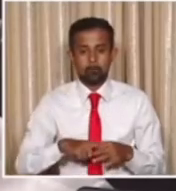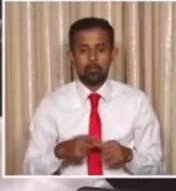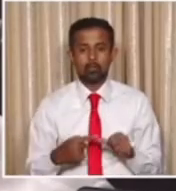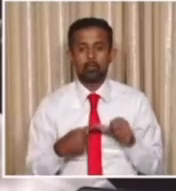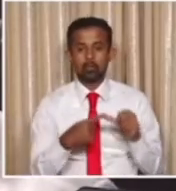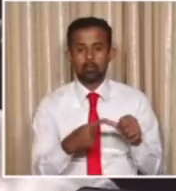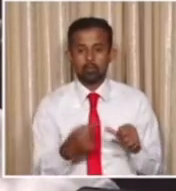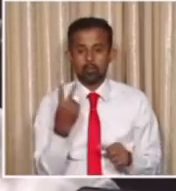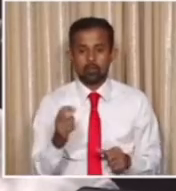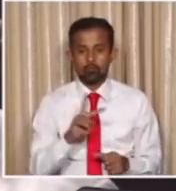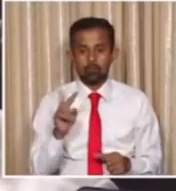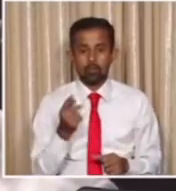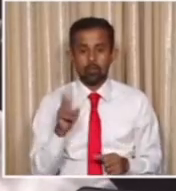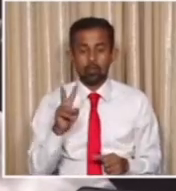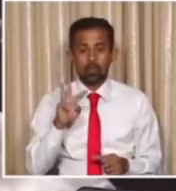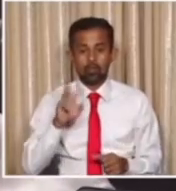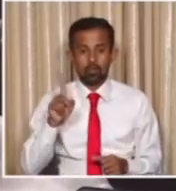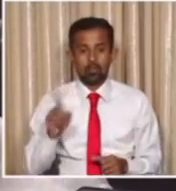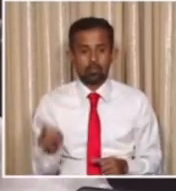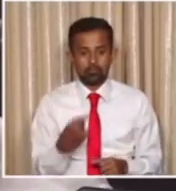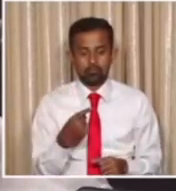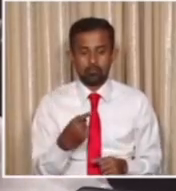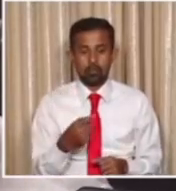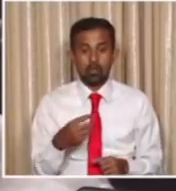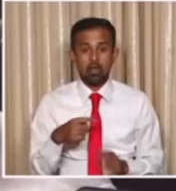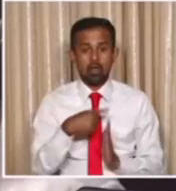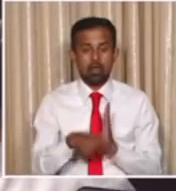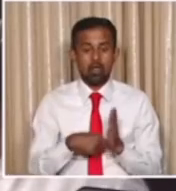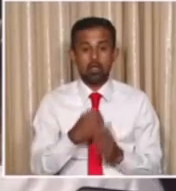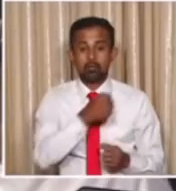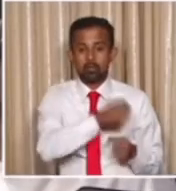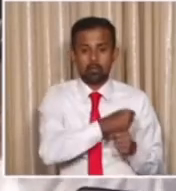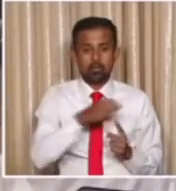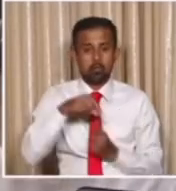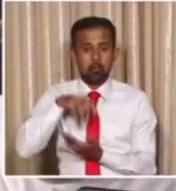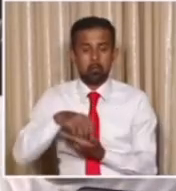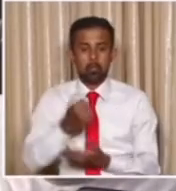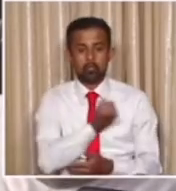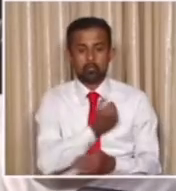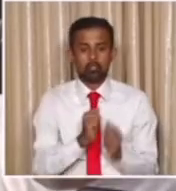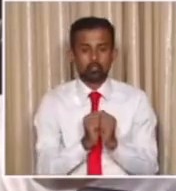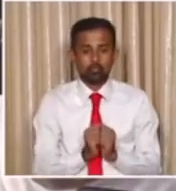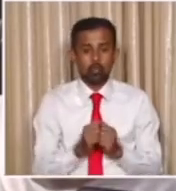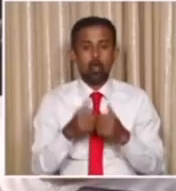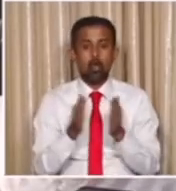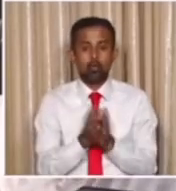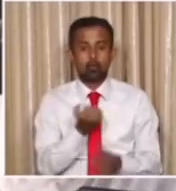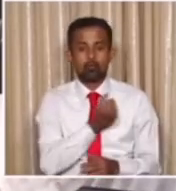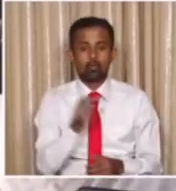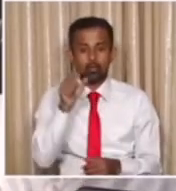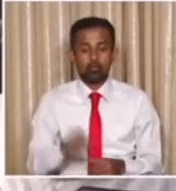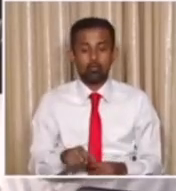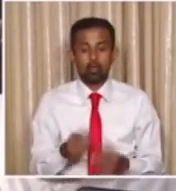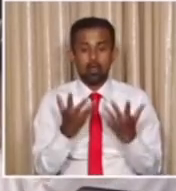පිළිතුර 2022/12/31 වන දින වන විට ලංකාවේ මධ්‍යම රජයේ පළාත් සභා රෝහල් වල සේවය කරන මුළු වෛද්‍යවරුන්ගේ සංඛ්‍යාව